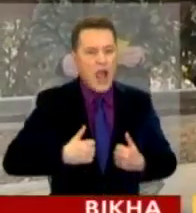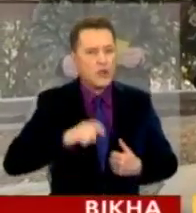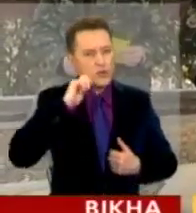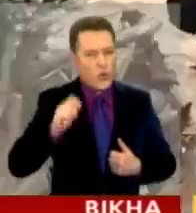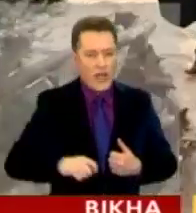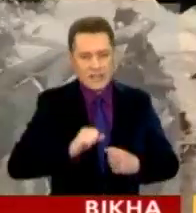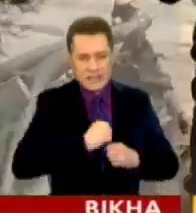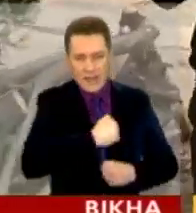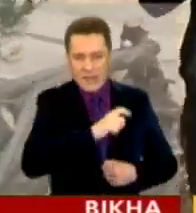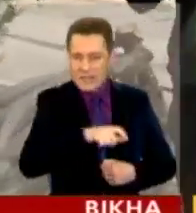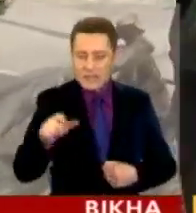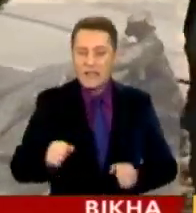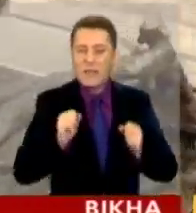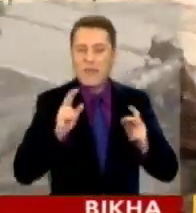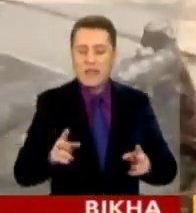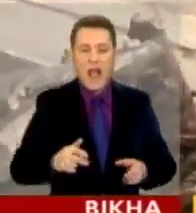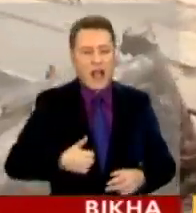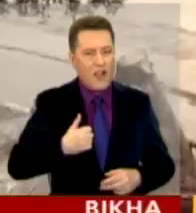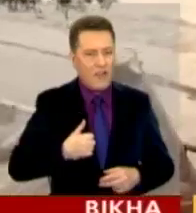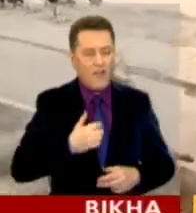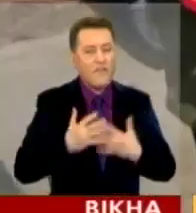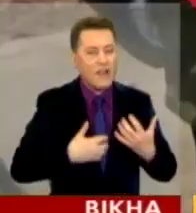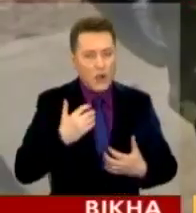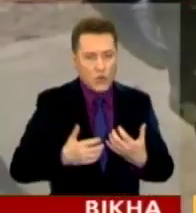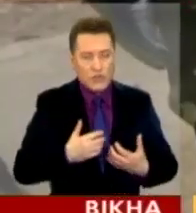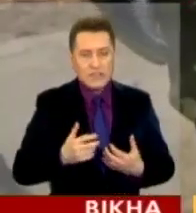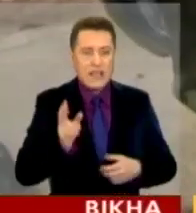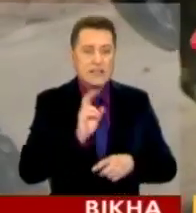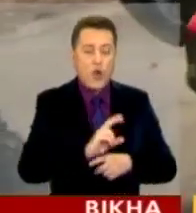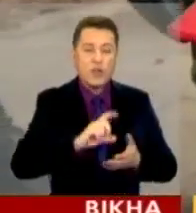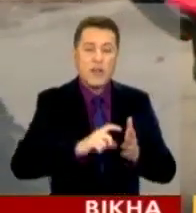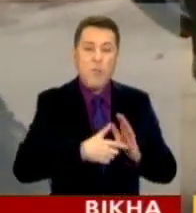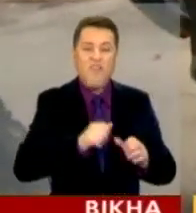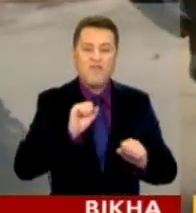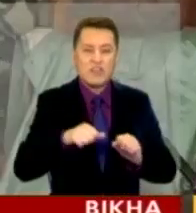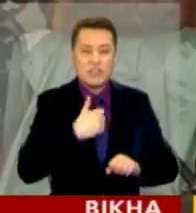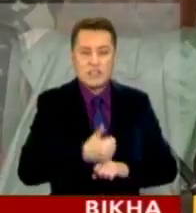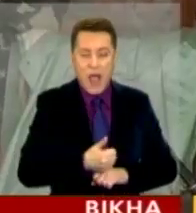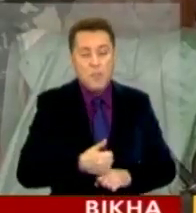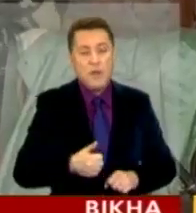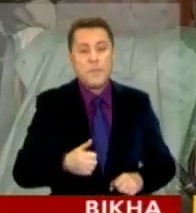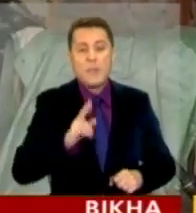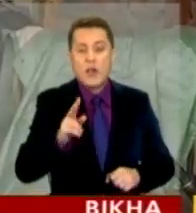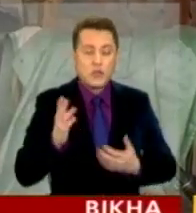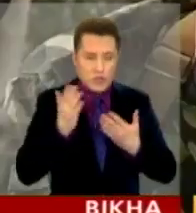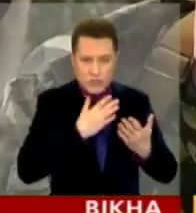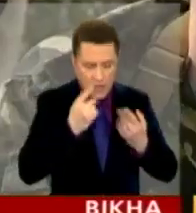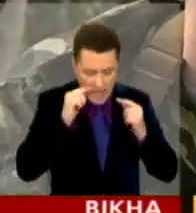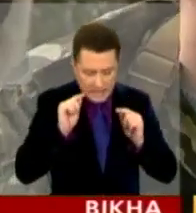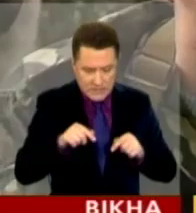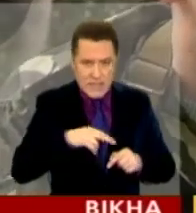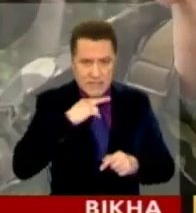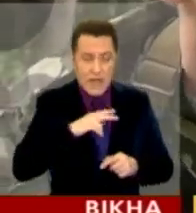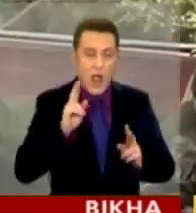за них хвилюються. З листами обходимо всю частину, заходимо в штаб та на вогневі позиції. Хтось читає зосереджено, а